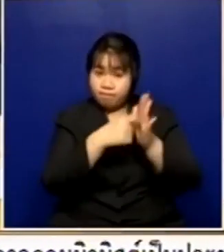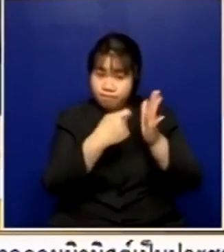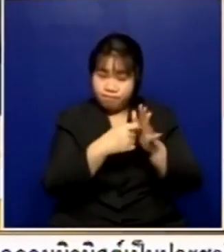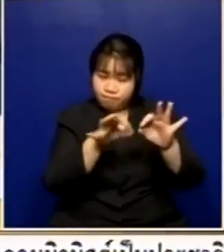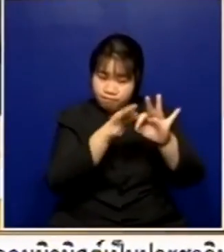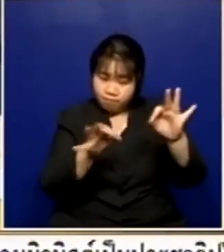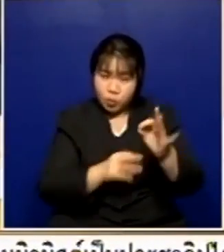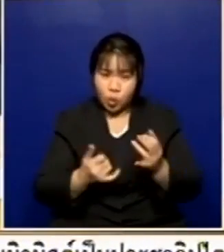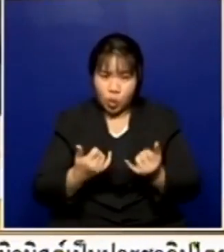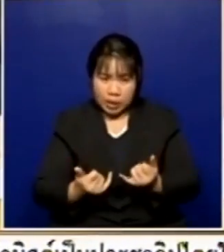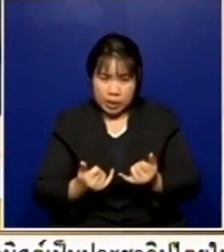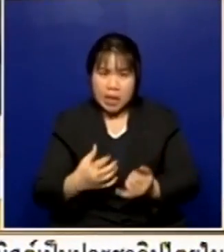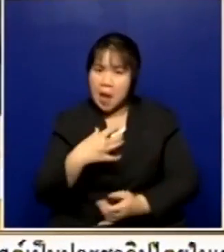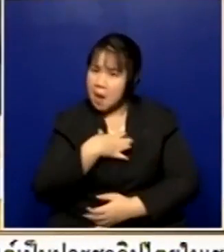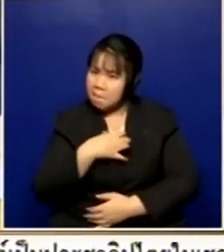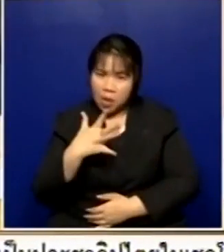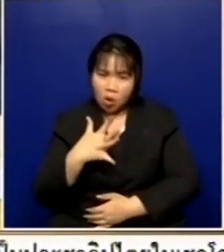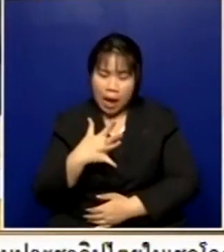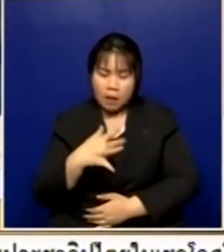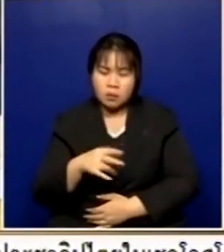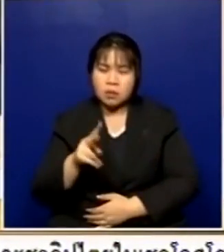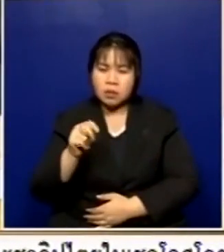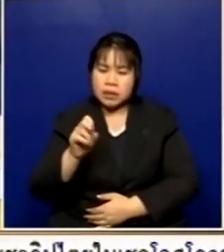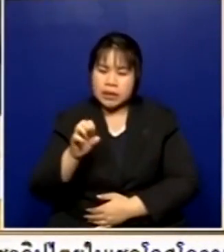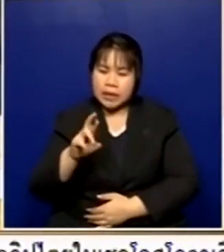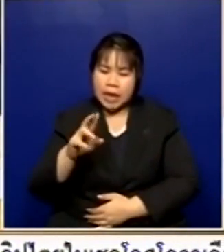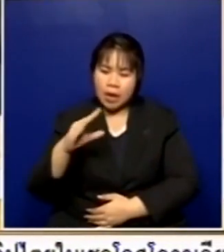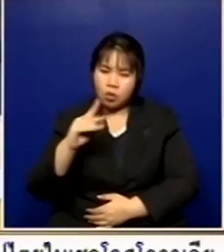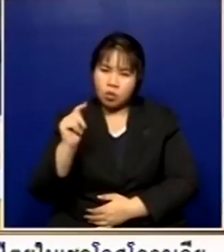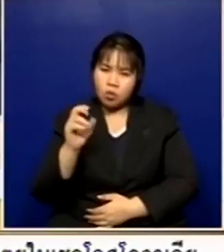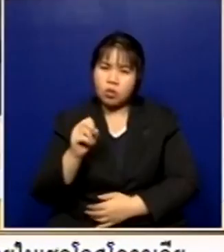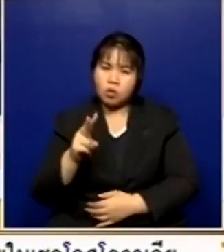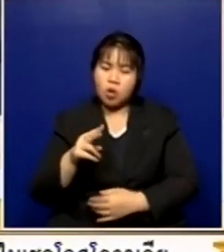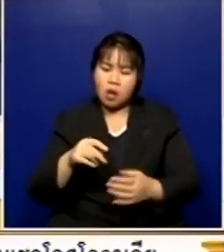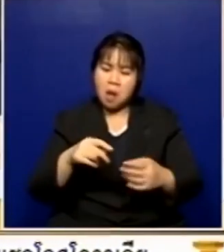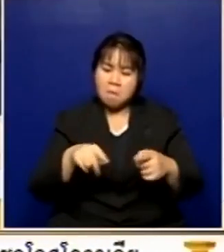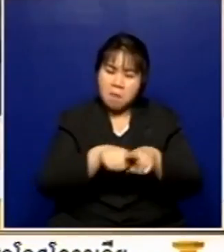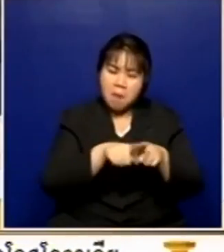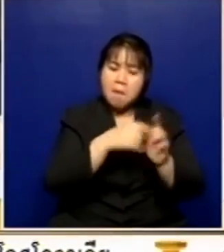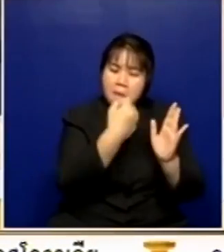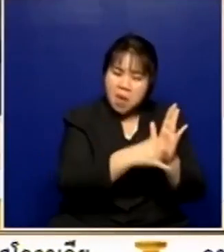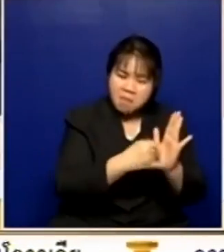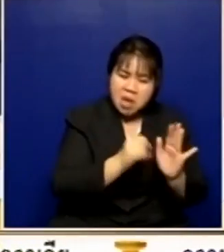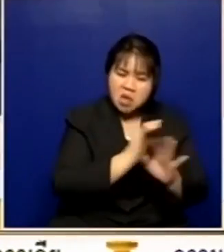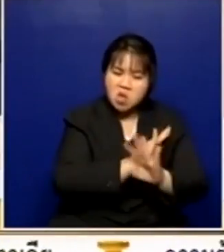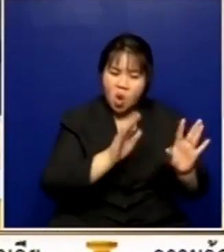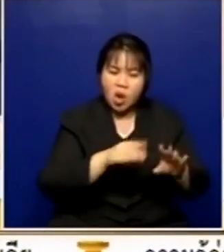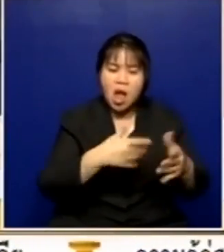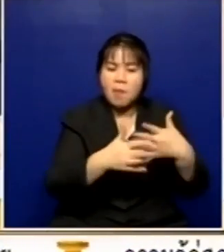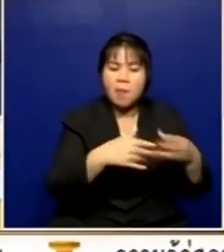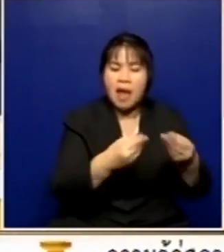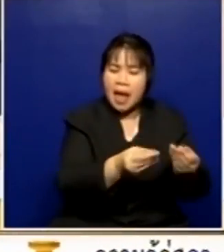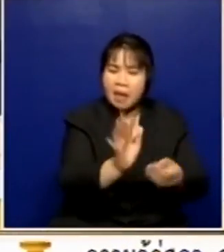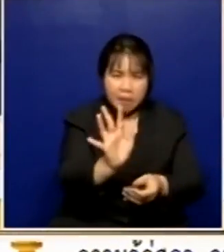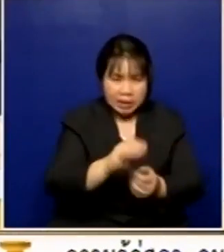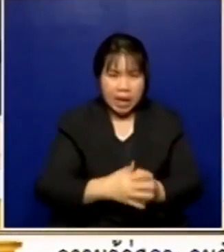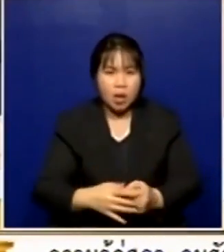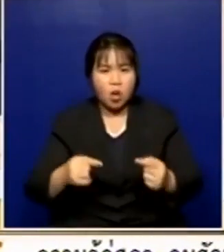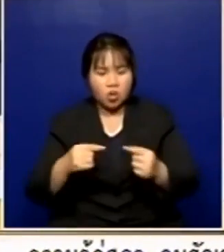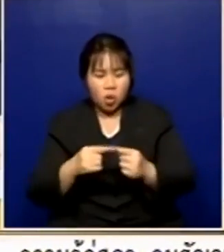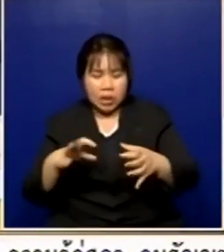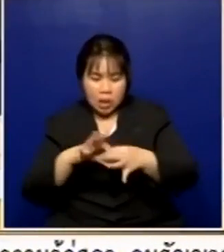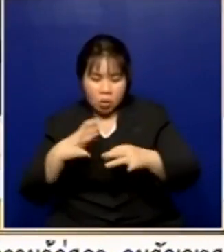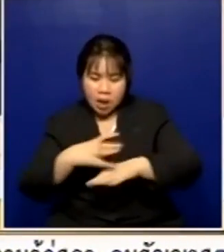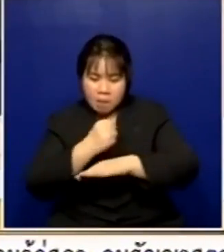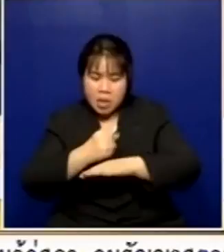คือเราไม่ต้องการเห็นการจะทดสะกำไม่ว่าใครก็ตามรวมทั้งนักการเมืองคดีทุจริตและขอสชด้วย